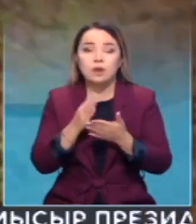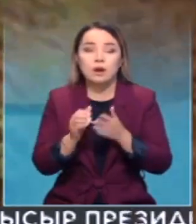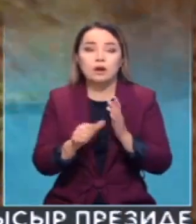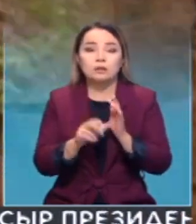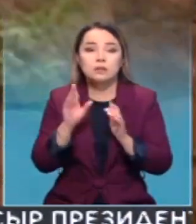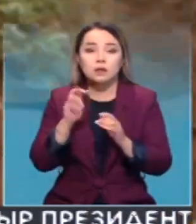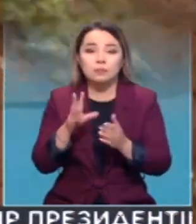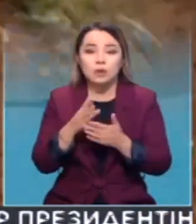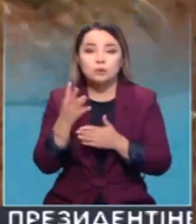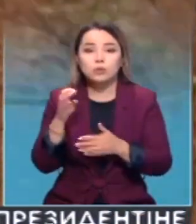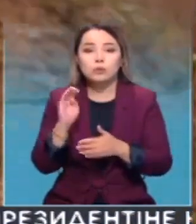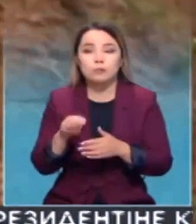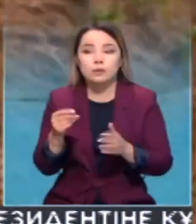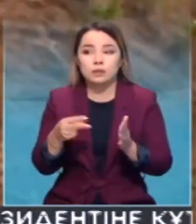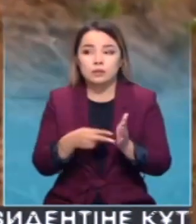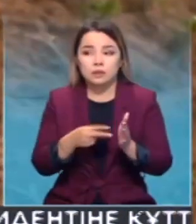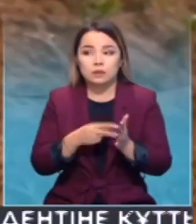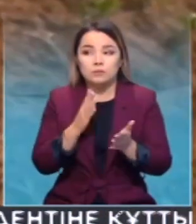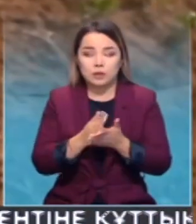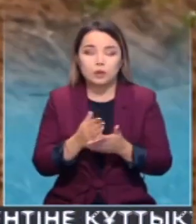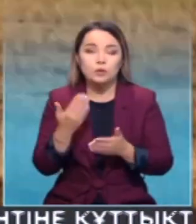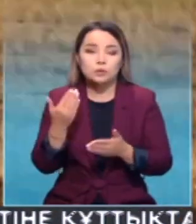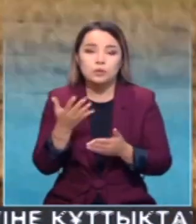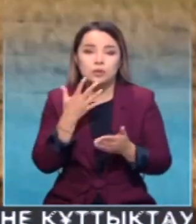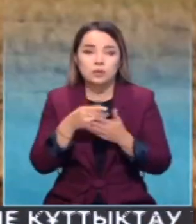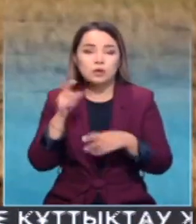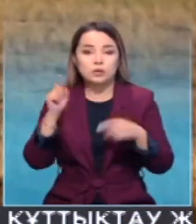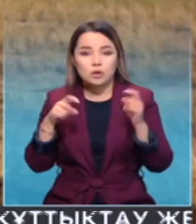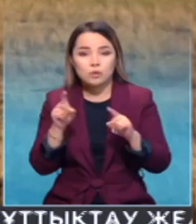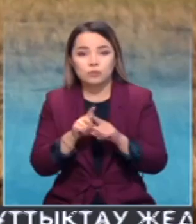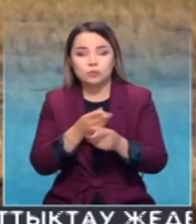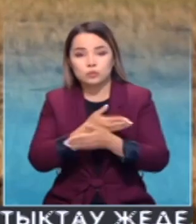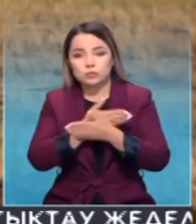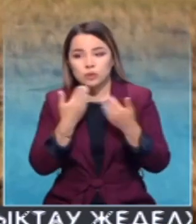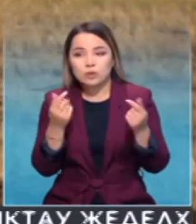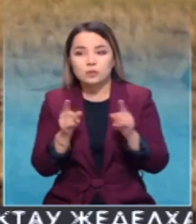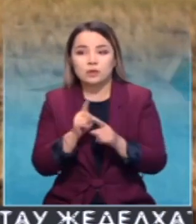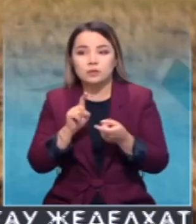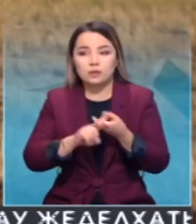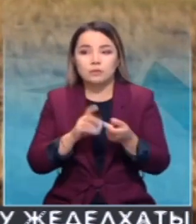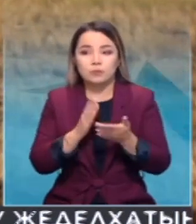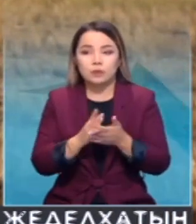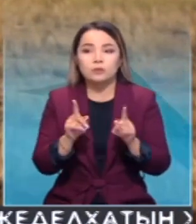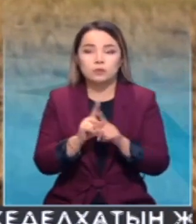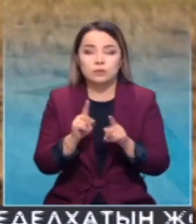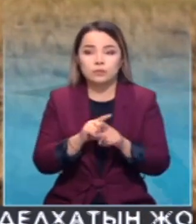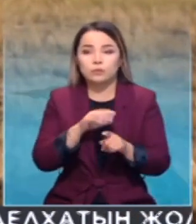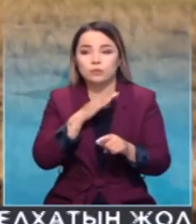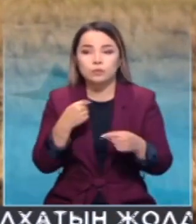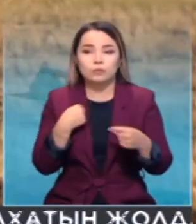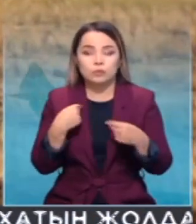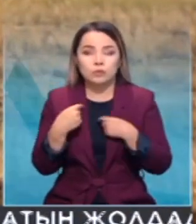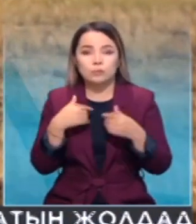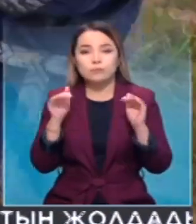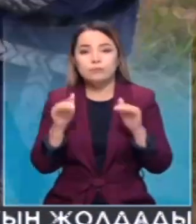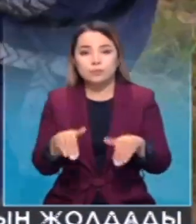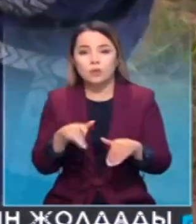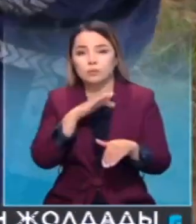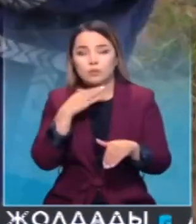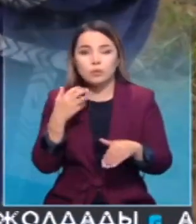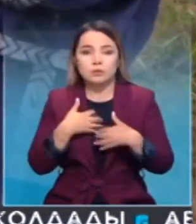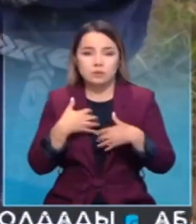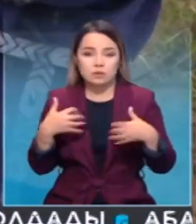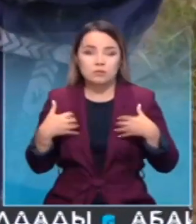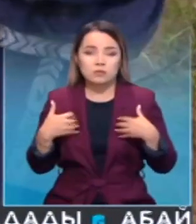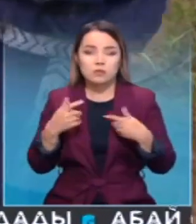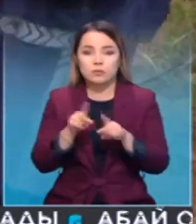алдым, 400 мыңға шықты. Күннің де несі бар ма, жаңа жаңбыр жаумауына байланысты кішкене. Дегенмен тапауы көп енді бізде енді кейіктің.